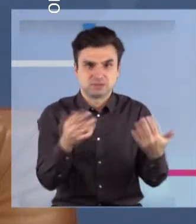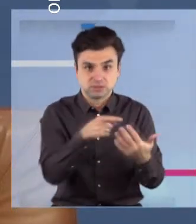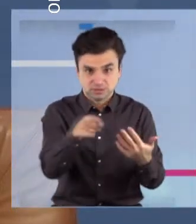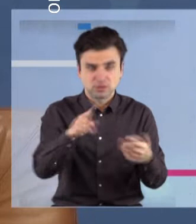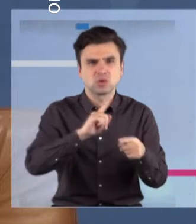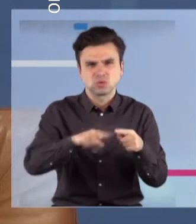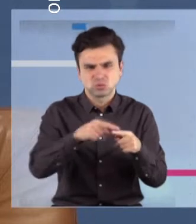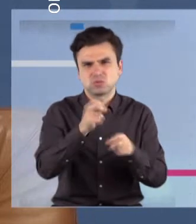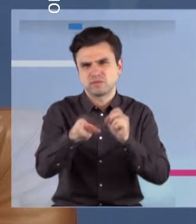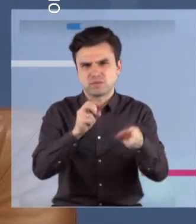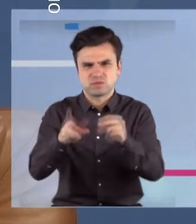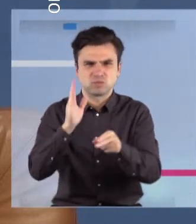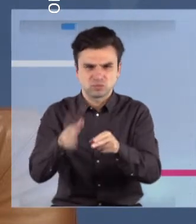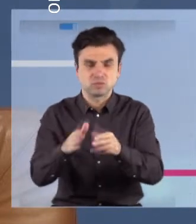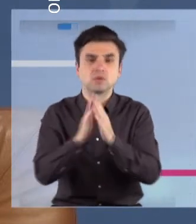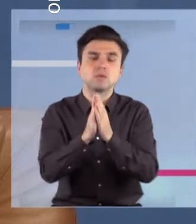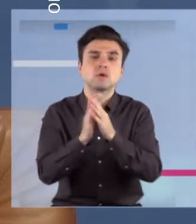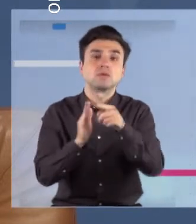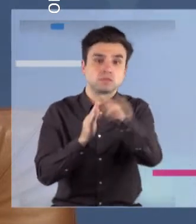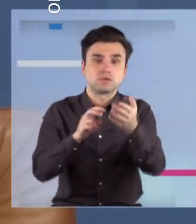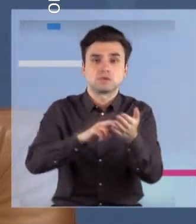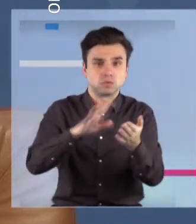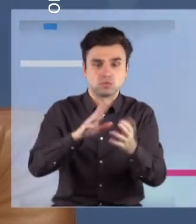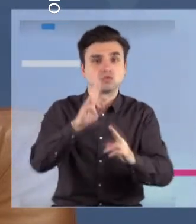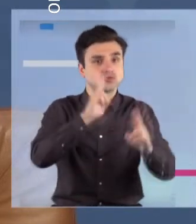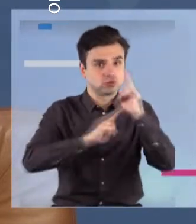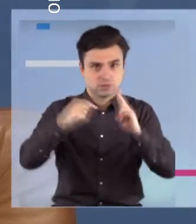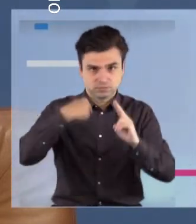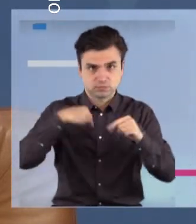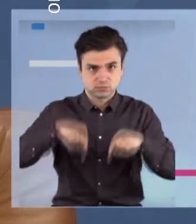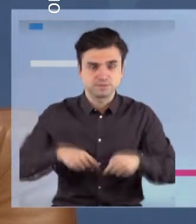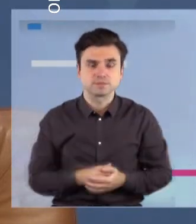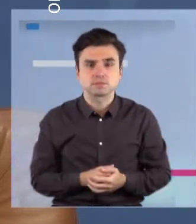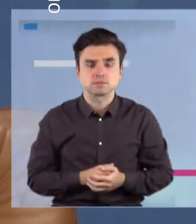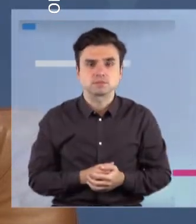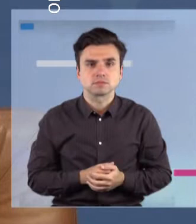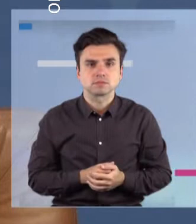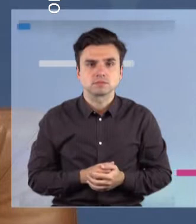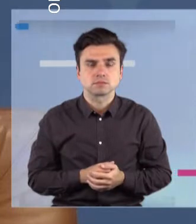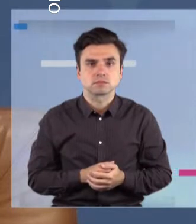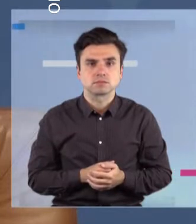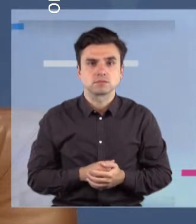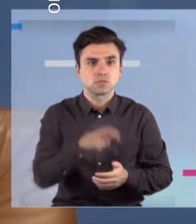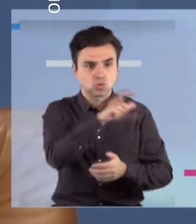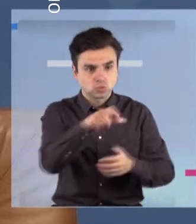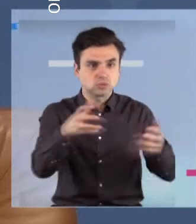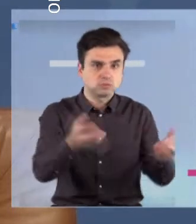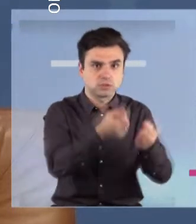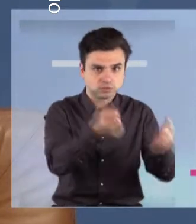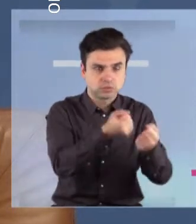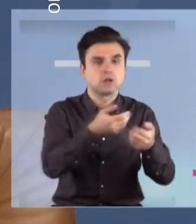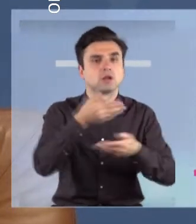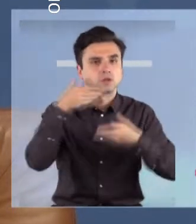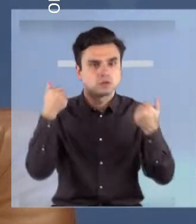на державних посадах. Тому інспектори, інші можновладці, які з вас вимагають